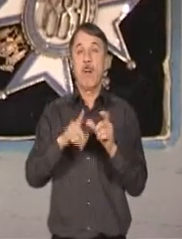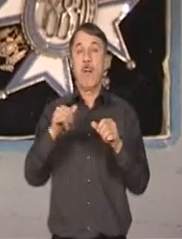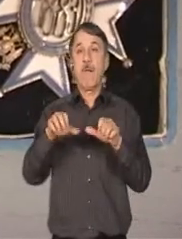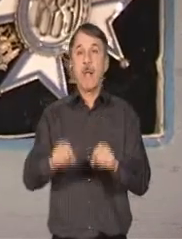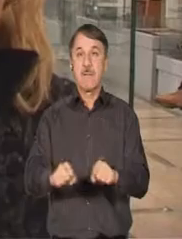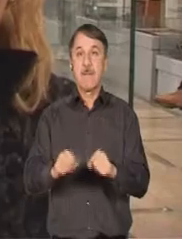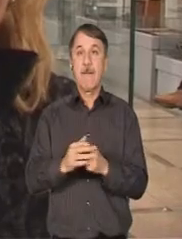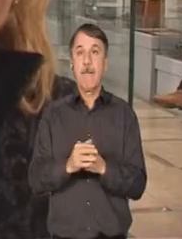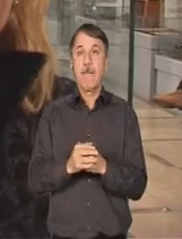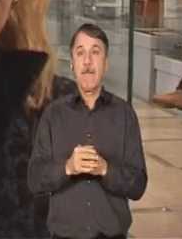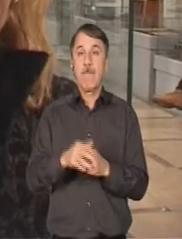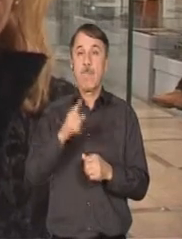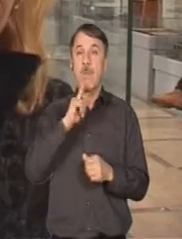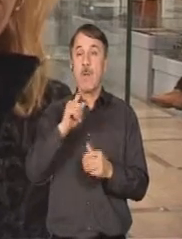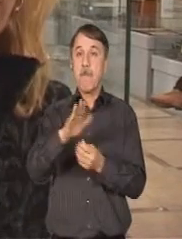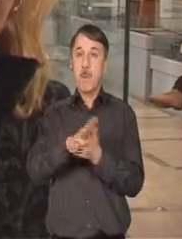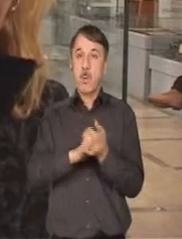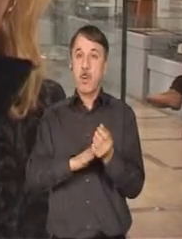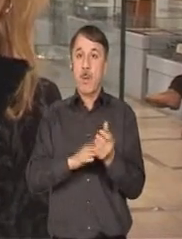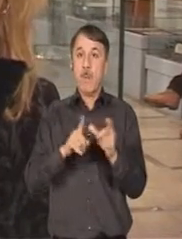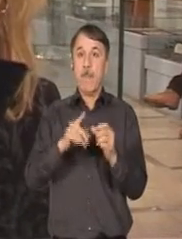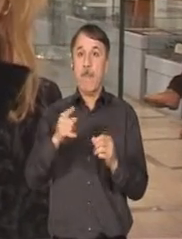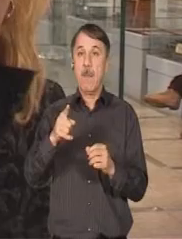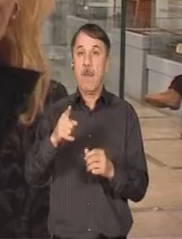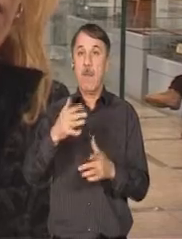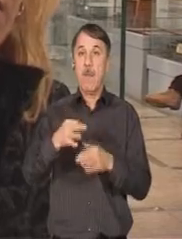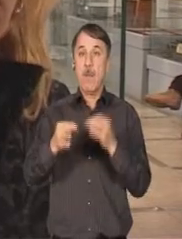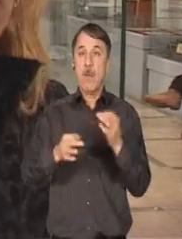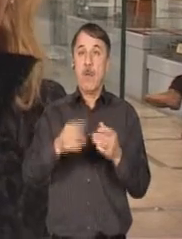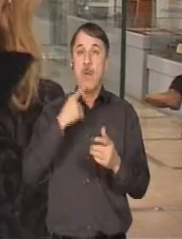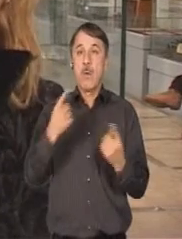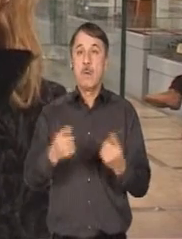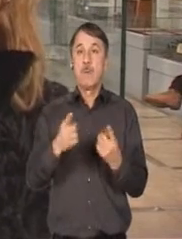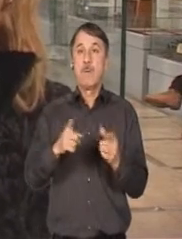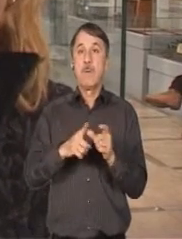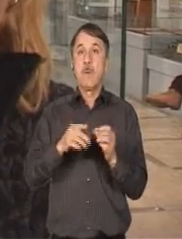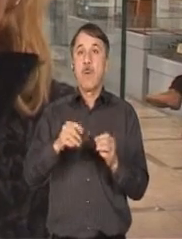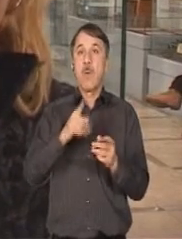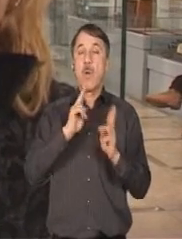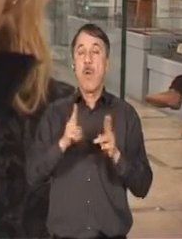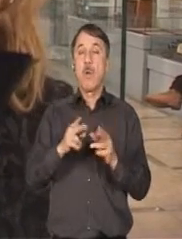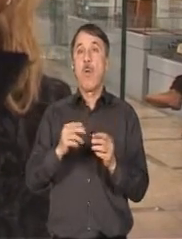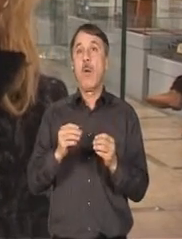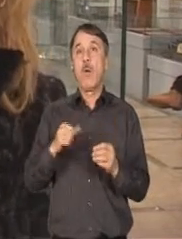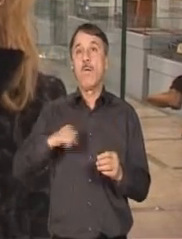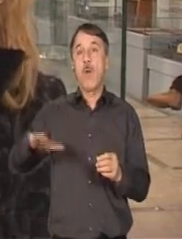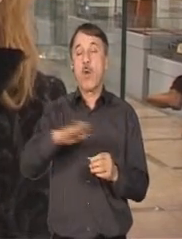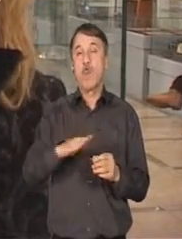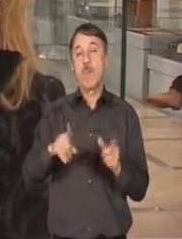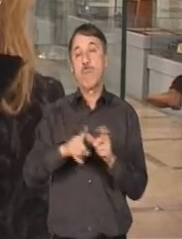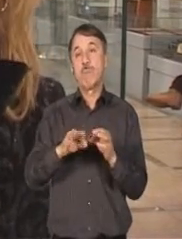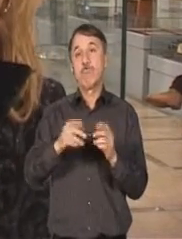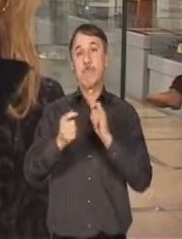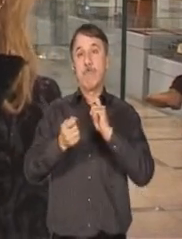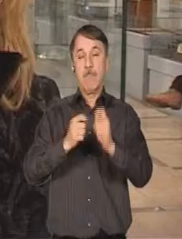fondacije u Vašingtonu. Poznate ličnosti koje su dobile orden Svetog Save prvog stepena su